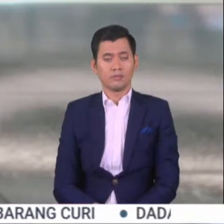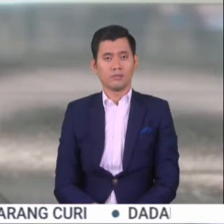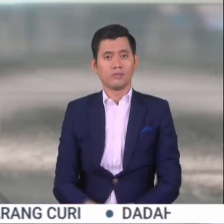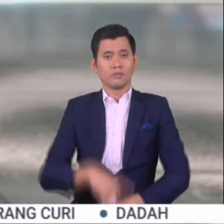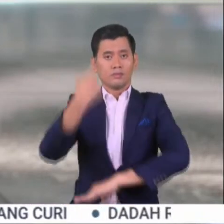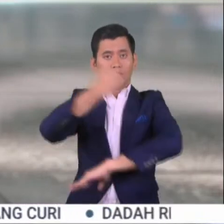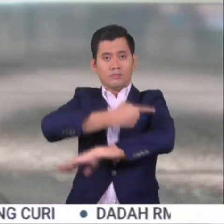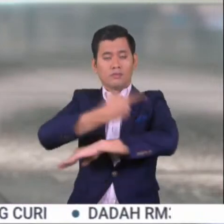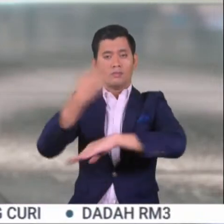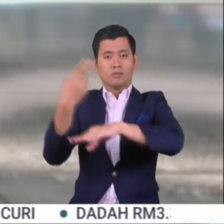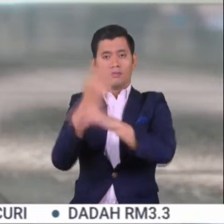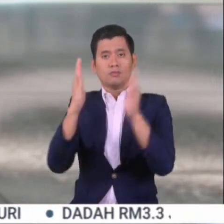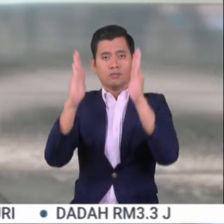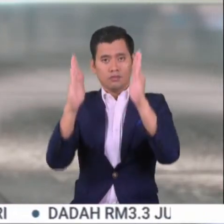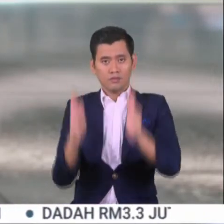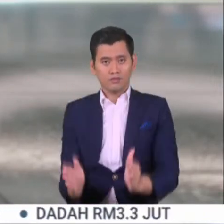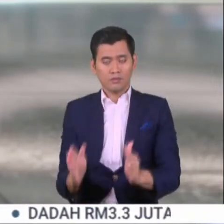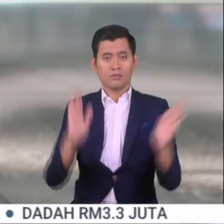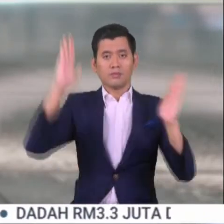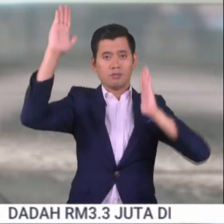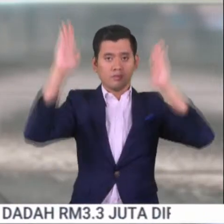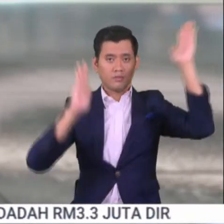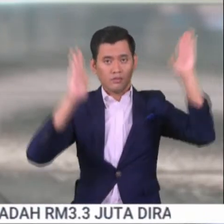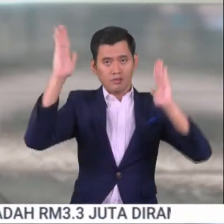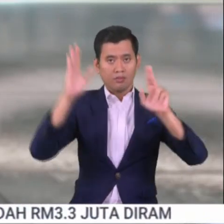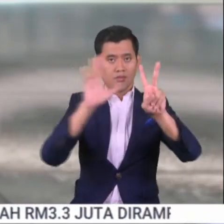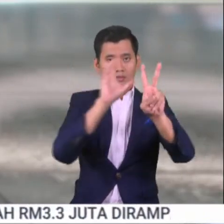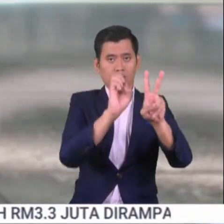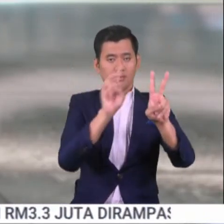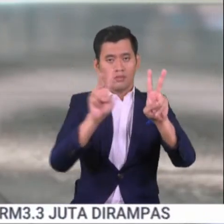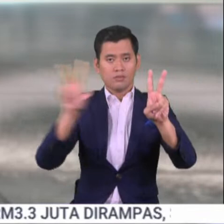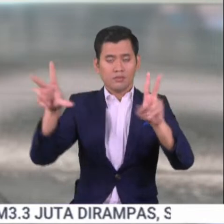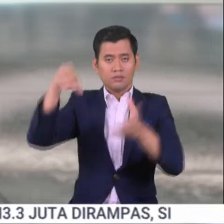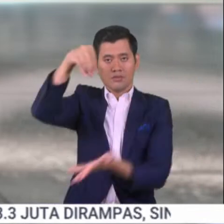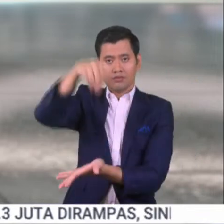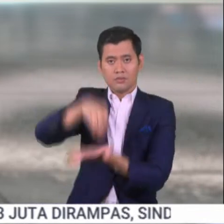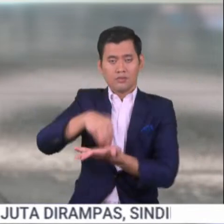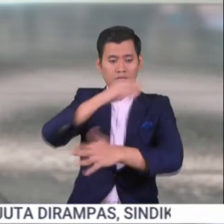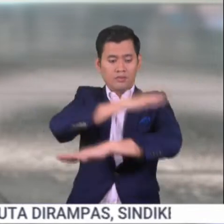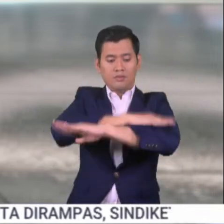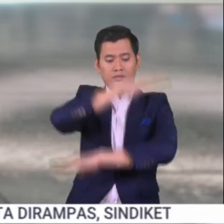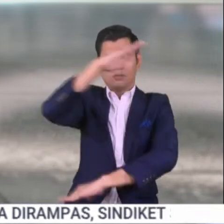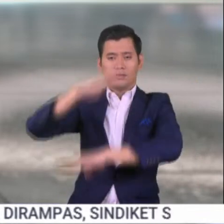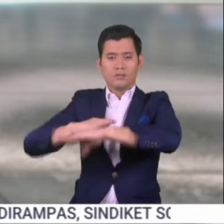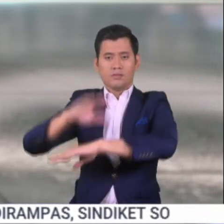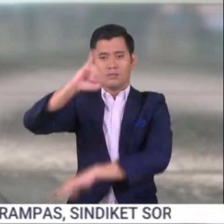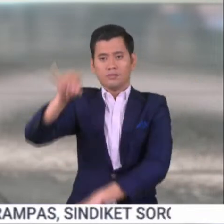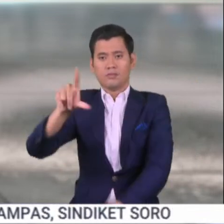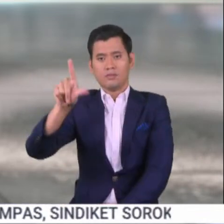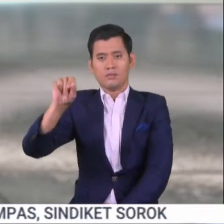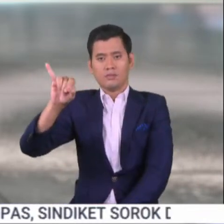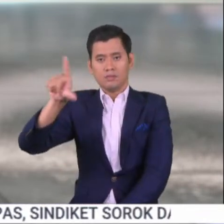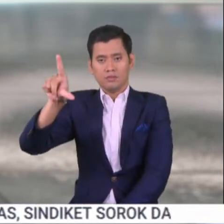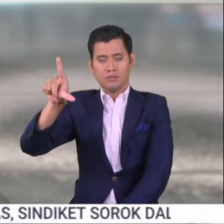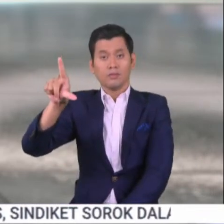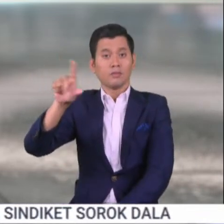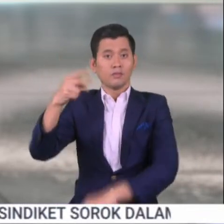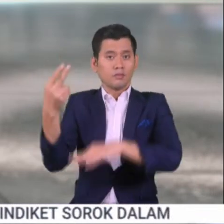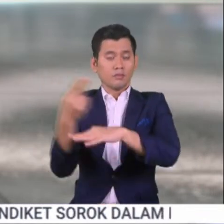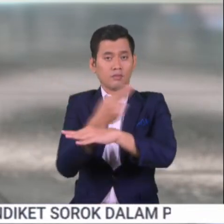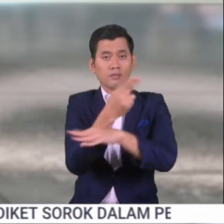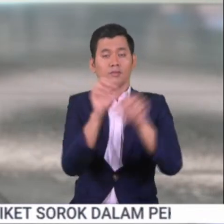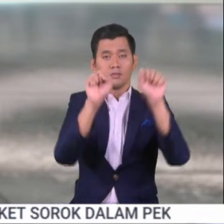Sambutan Hari Pengguna Kebangsaan HPK 2023 di Pavilion Bukit Jalil berlangsung penuh meriah. Bertemakan Pengguna